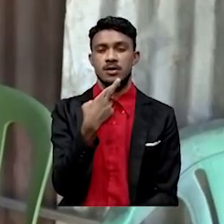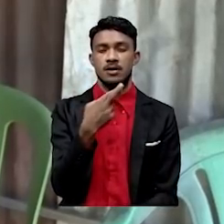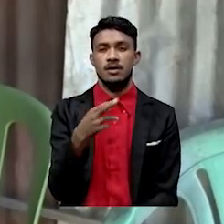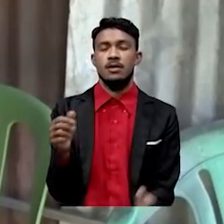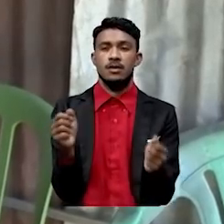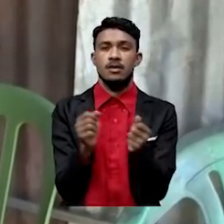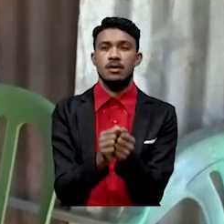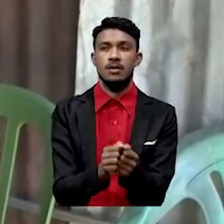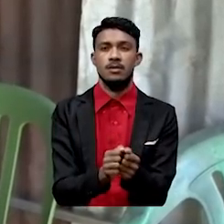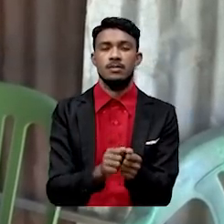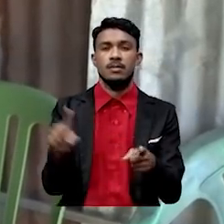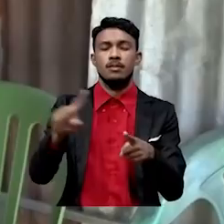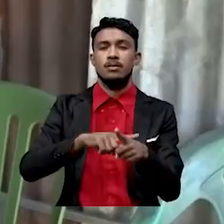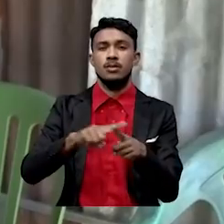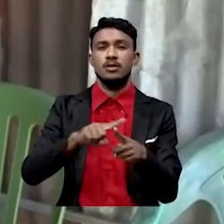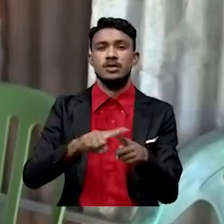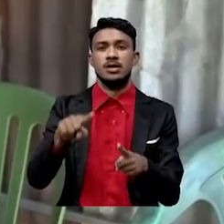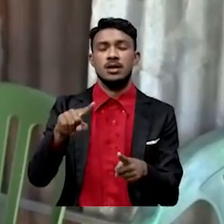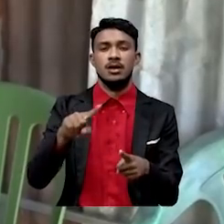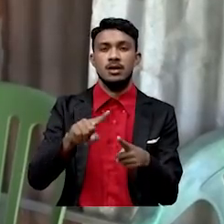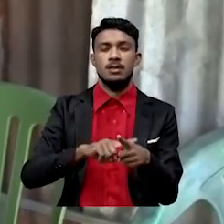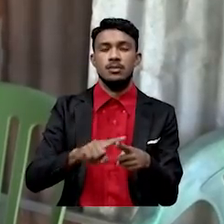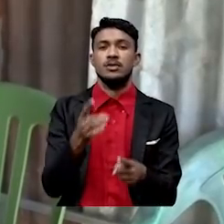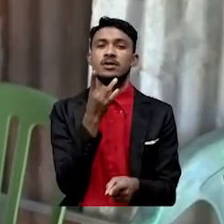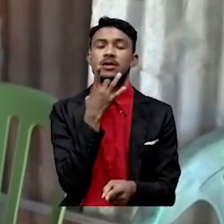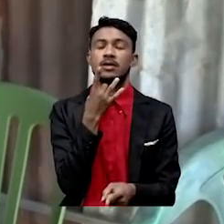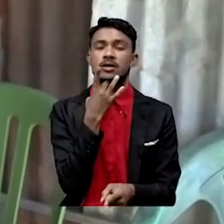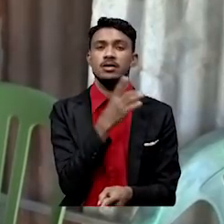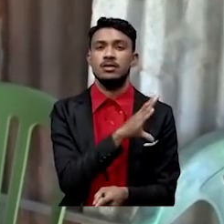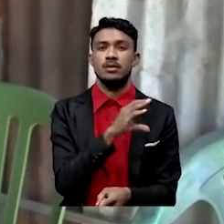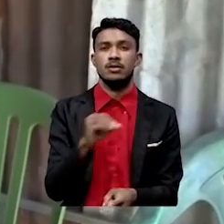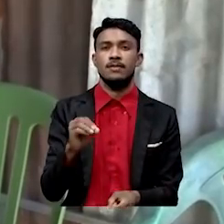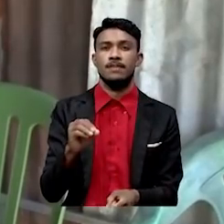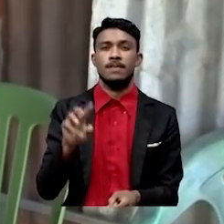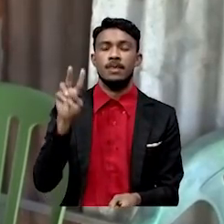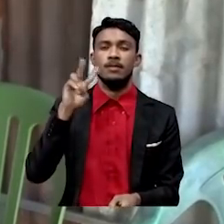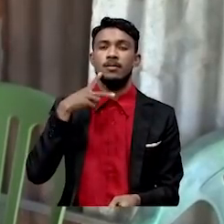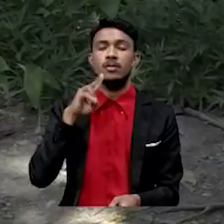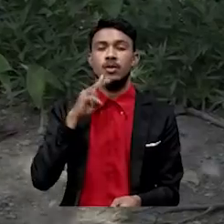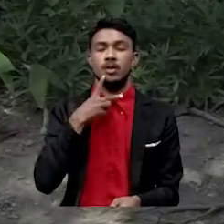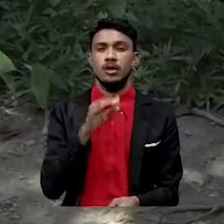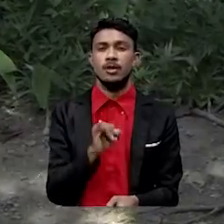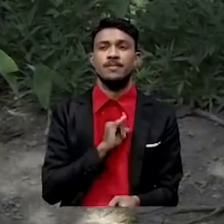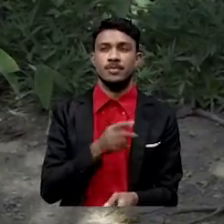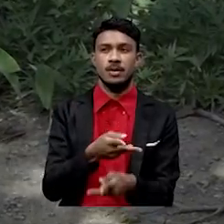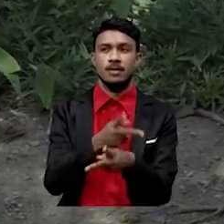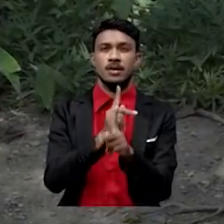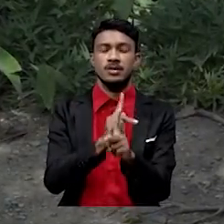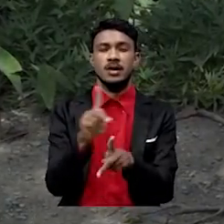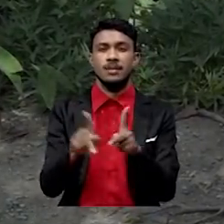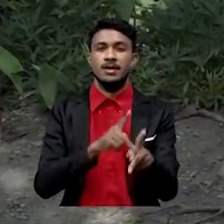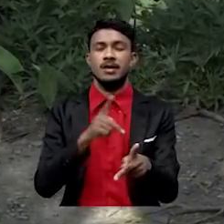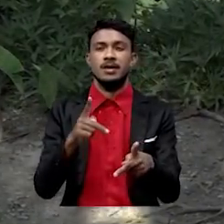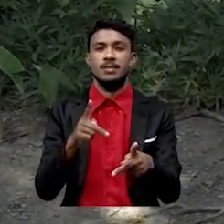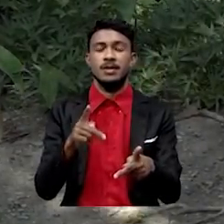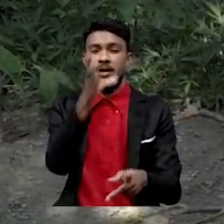pulsa listrik. Kono ba modo wan sira, hau si impreste hele emania, kinta alwan ne, si mamu kela